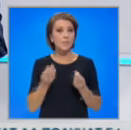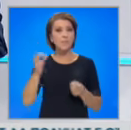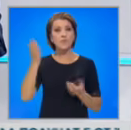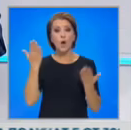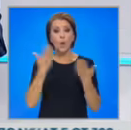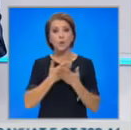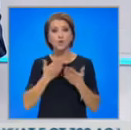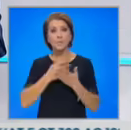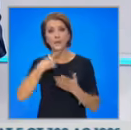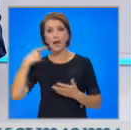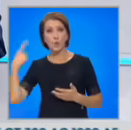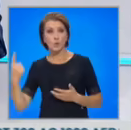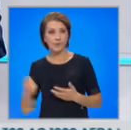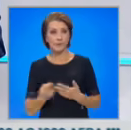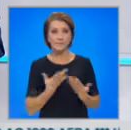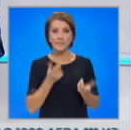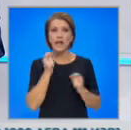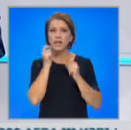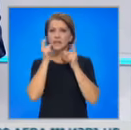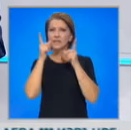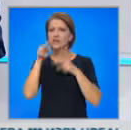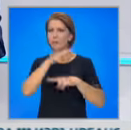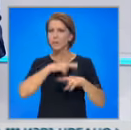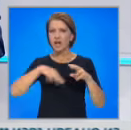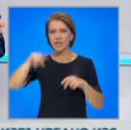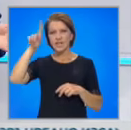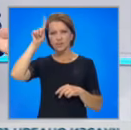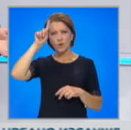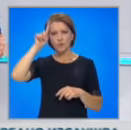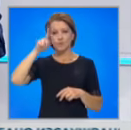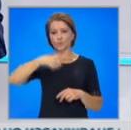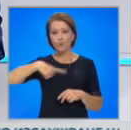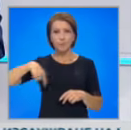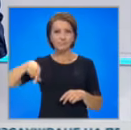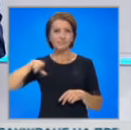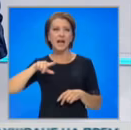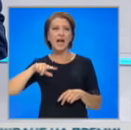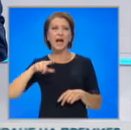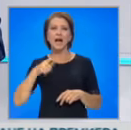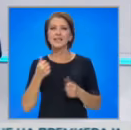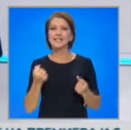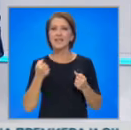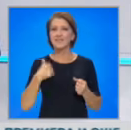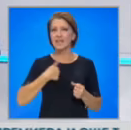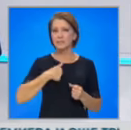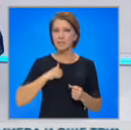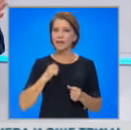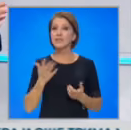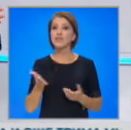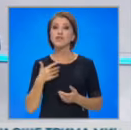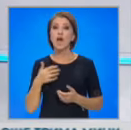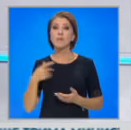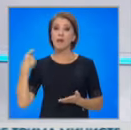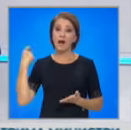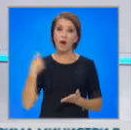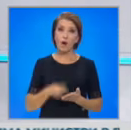още щрихи по темата COVID и мерки. Изненадваща проверка на столичното РЗИ в парламента доведе до актове за глоби.